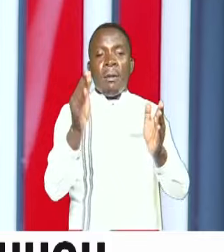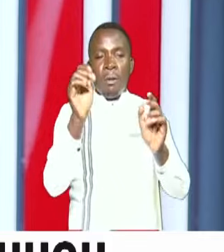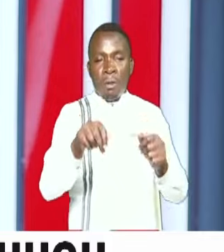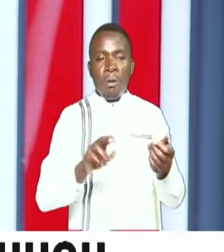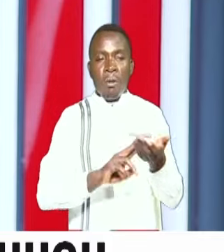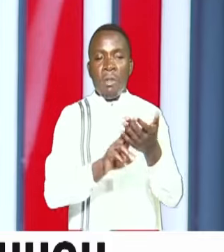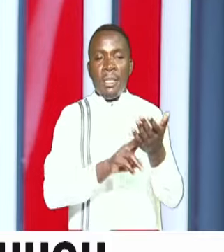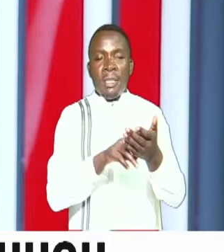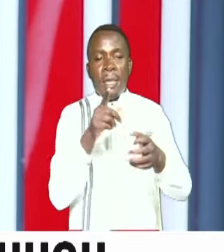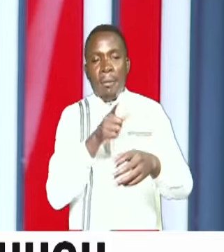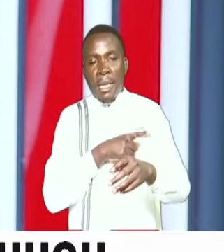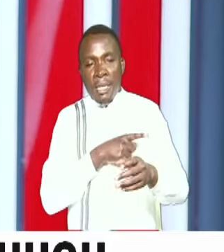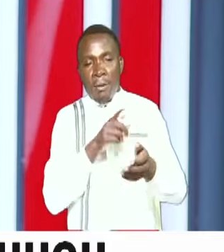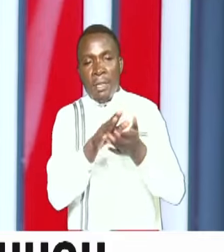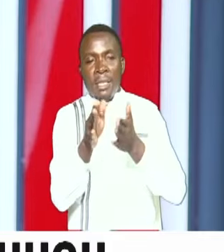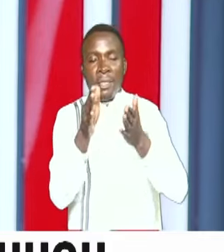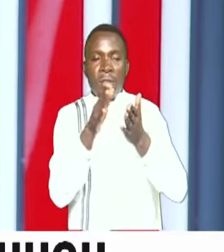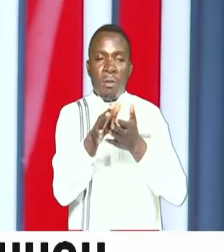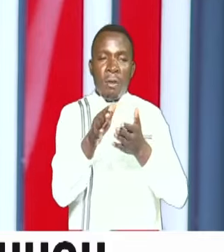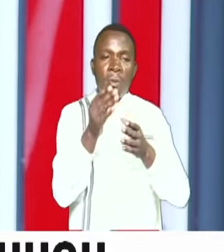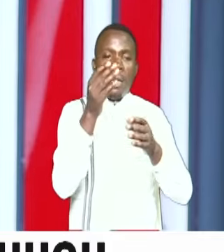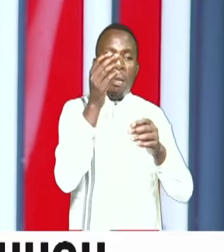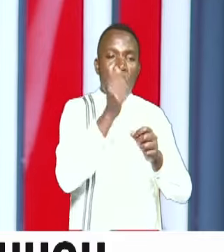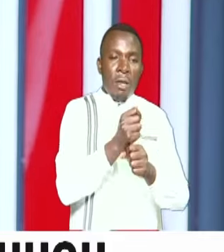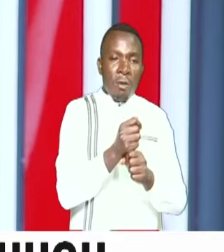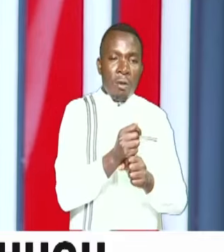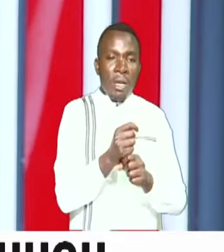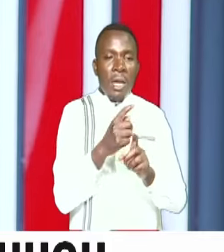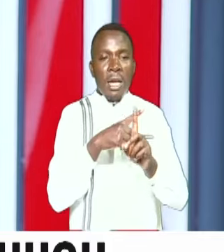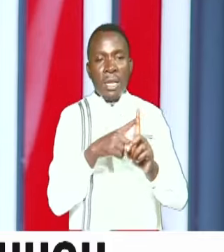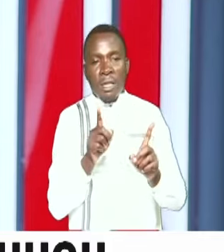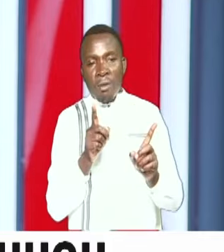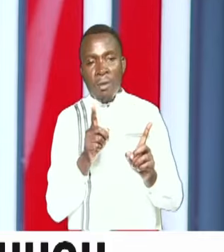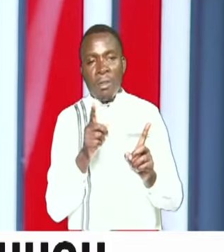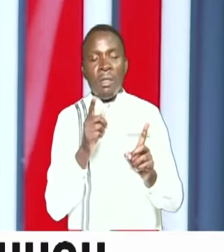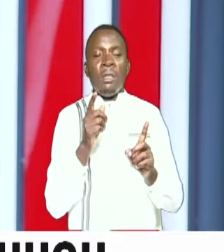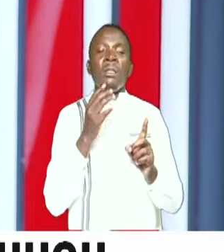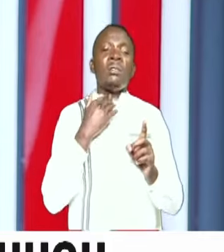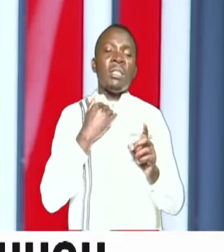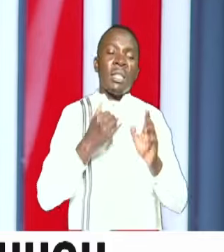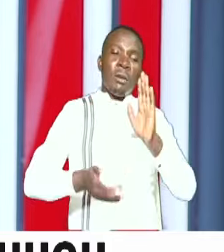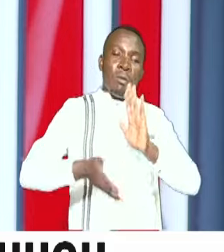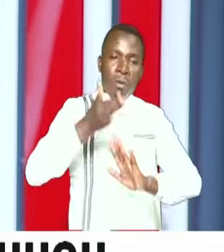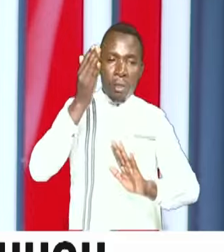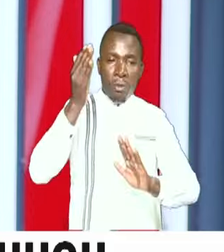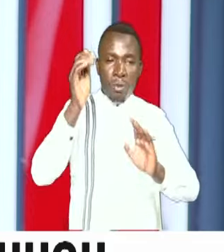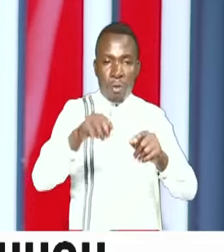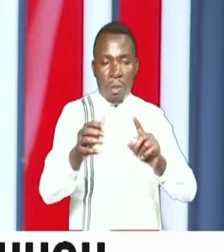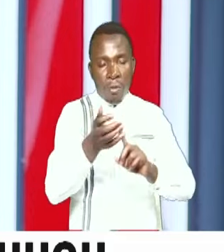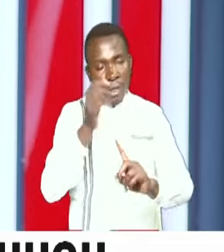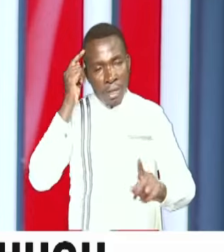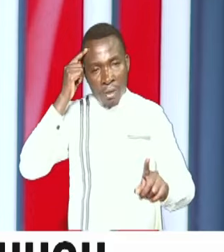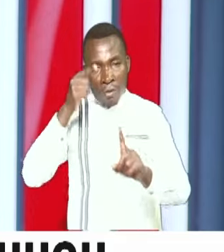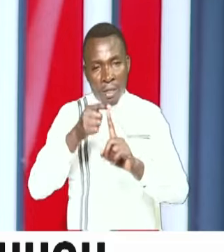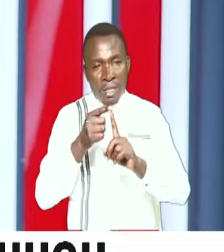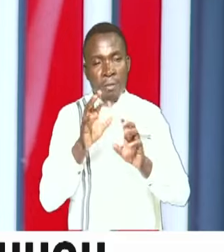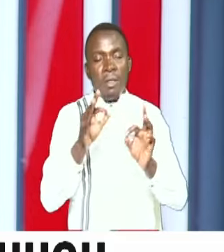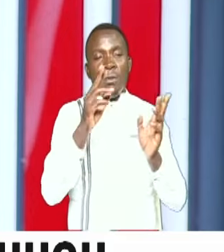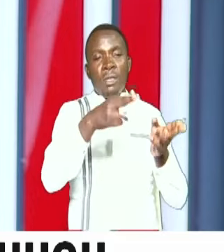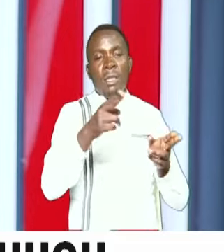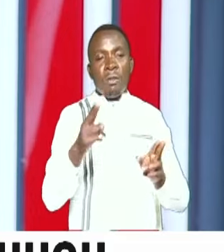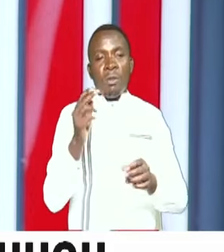y'ishoramari. Byakorwaga ariko je wifuza kongeza umuvuduko ugere ku ntego zawe, ibyo rusanzwe